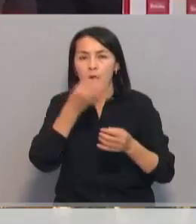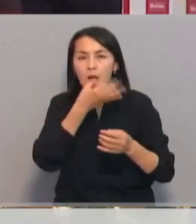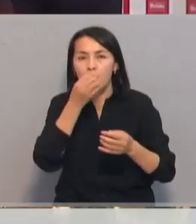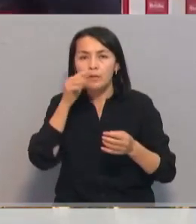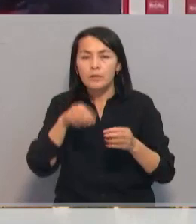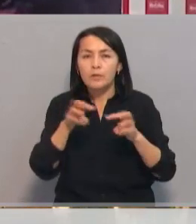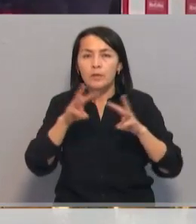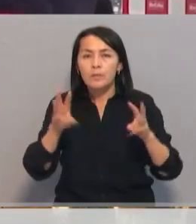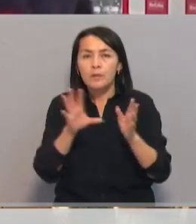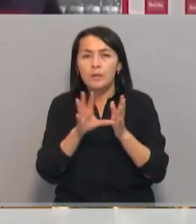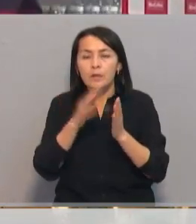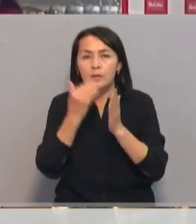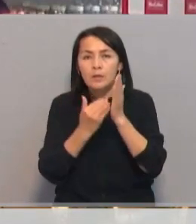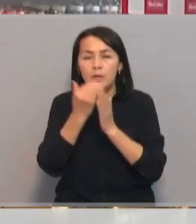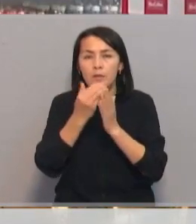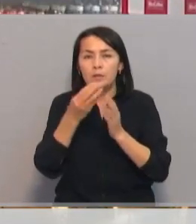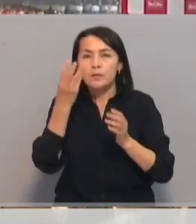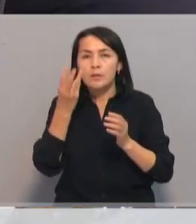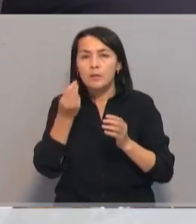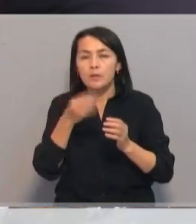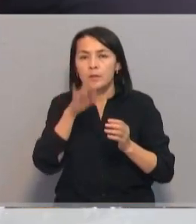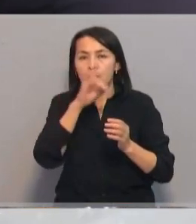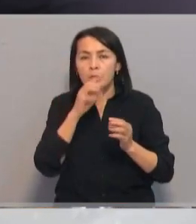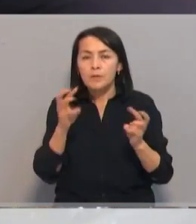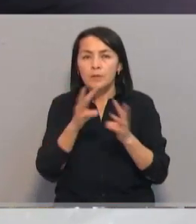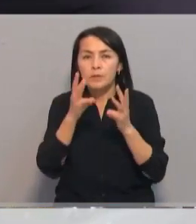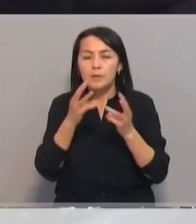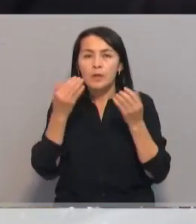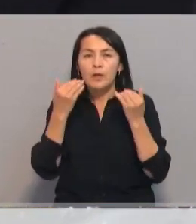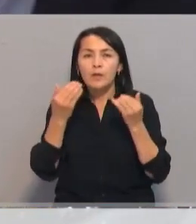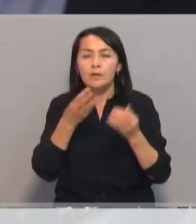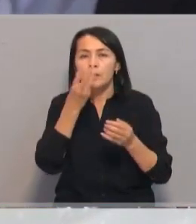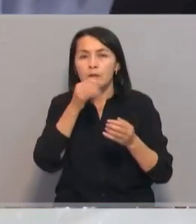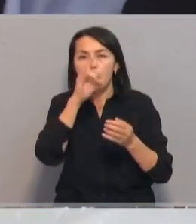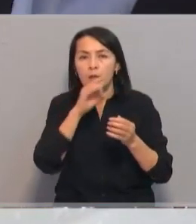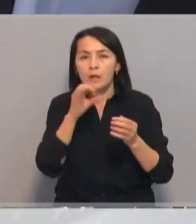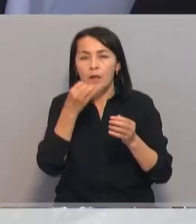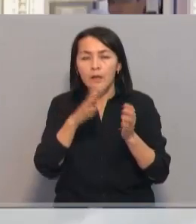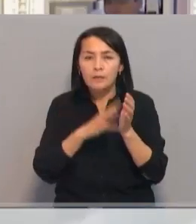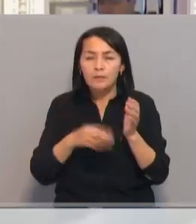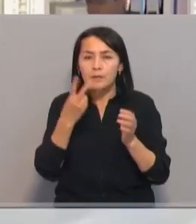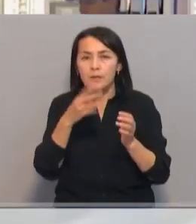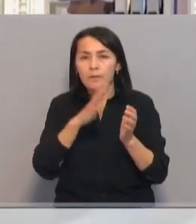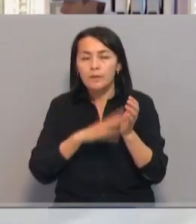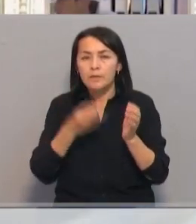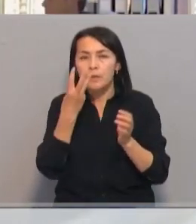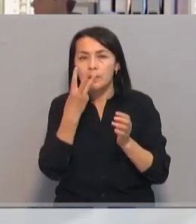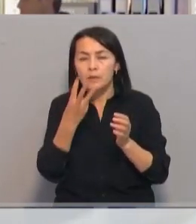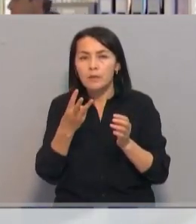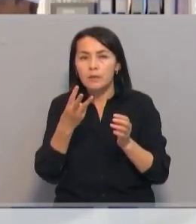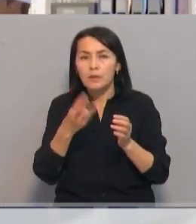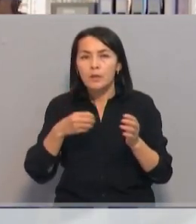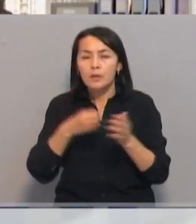что Минэнерго поднимет предельные розничные цены на бензин и дизельное топливо. Цены на бензин марок АИ-92 и АИ-93